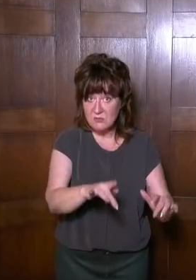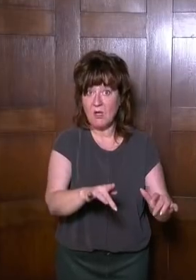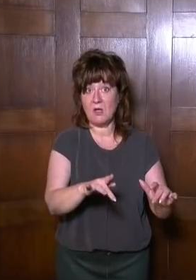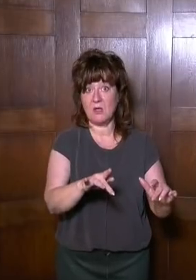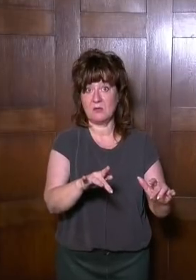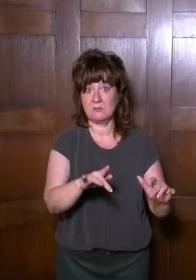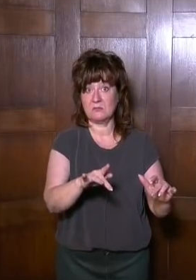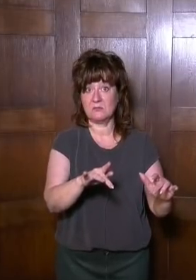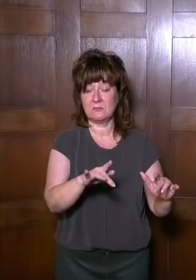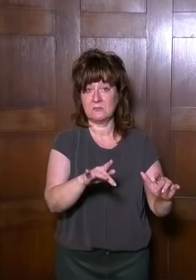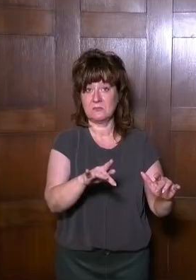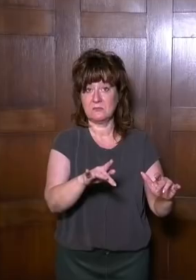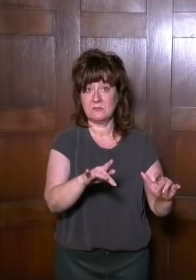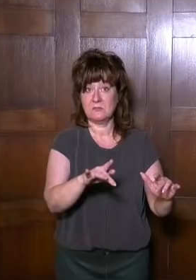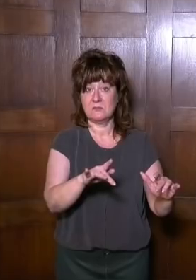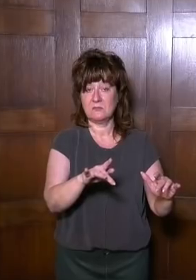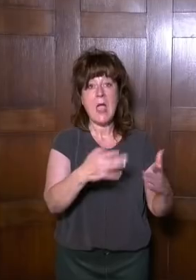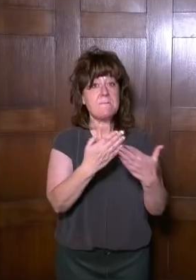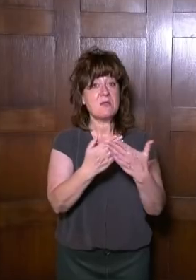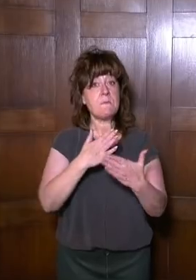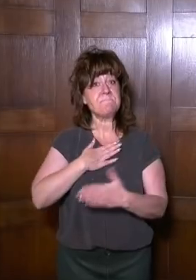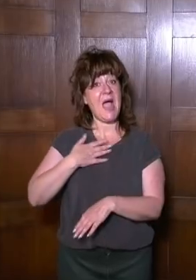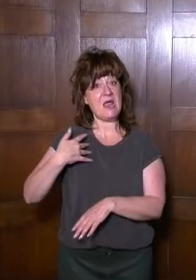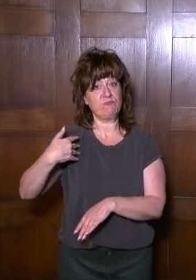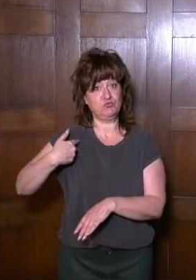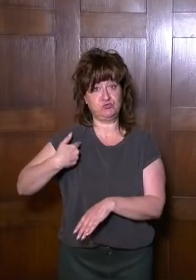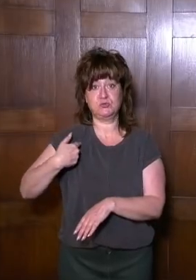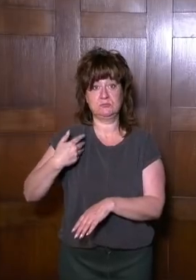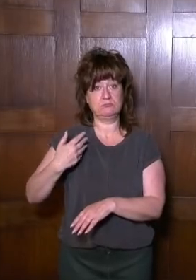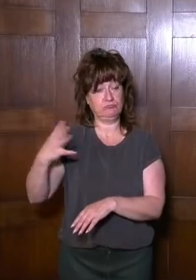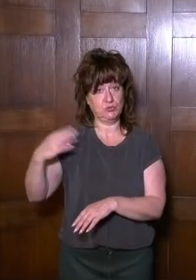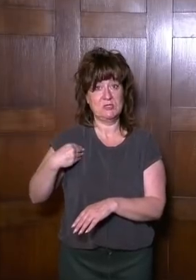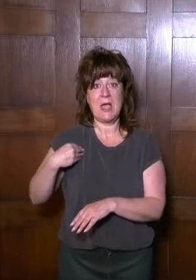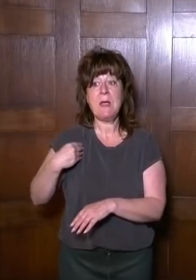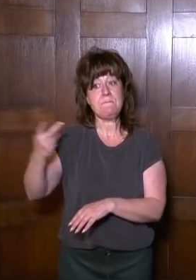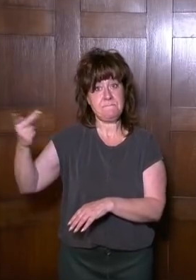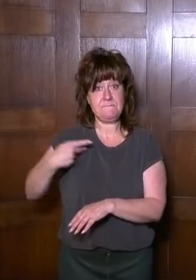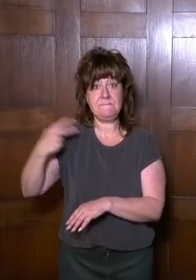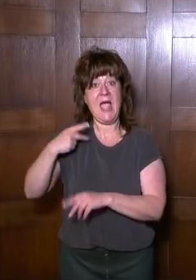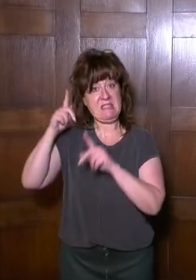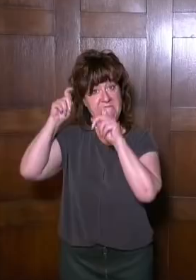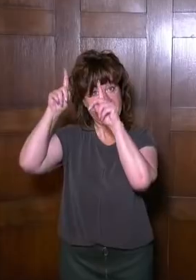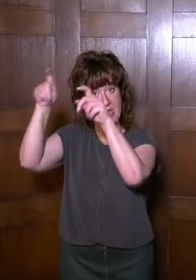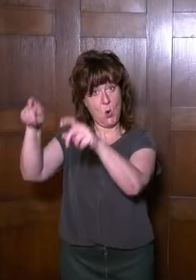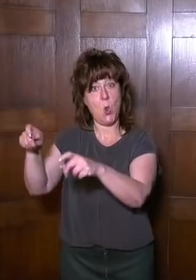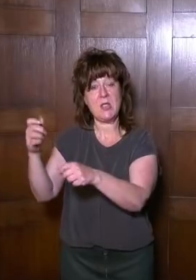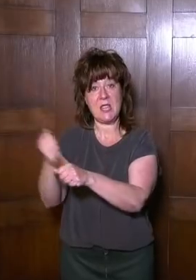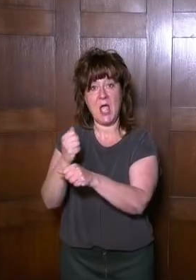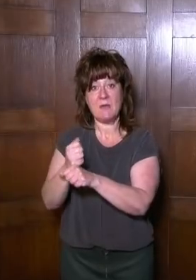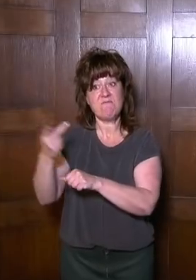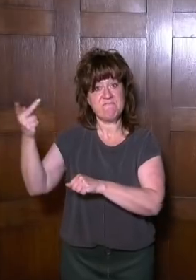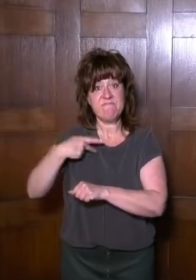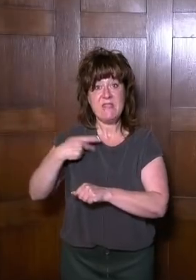Wir haben, meine Frau und ich, beide in der Virologie tätig, wir haben unglaubliches Glück